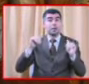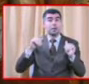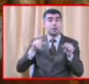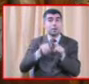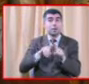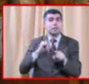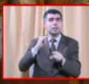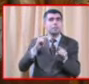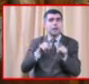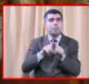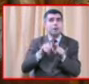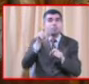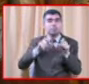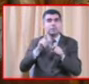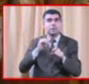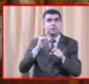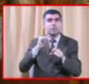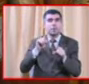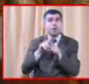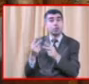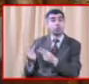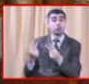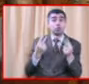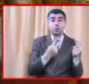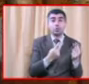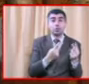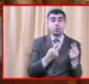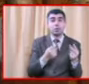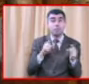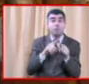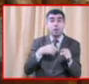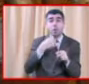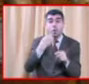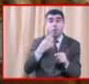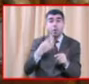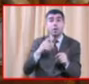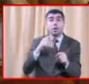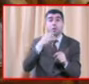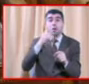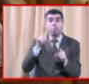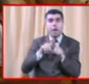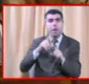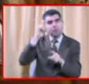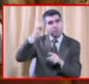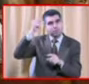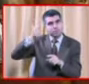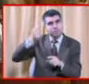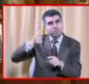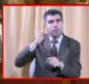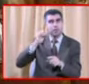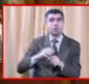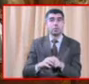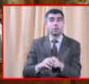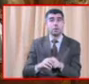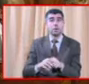في الأماكن اللي هما فيهم، ما قدروش يعني يجوا متواجدين في عين المكان، كان حيهم بهذه المناسبة. كذلك